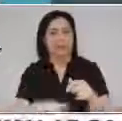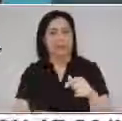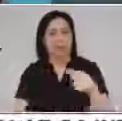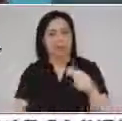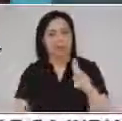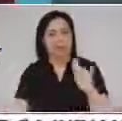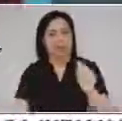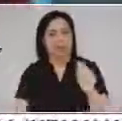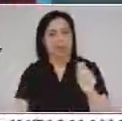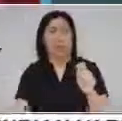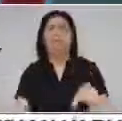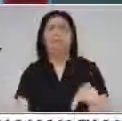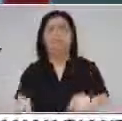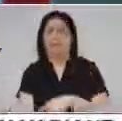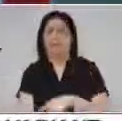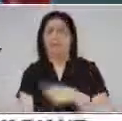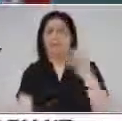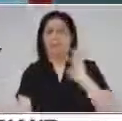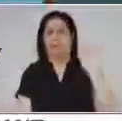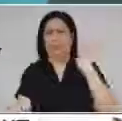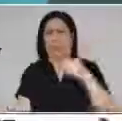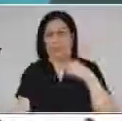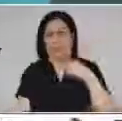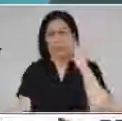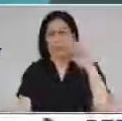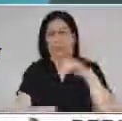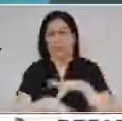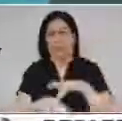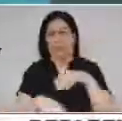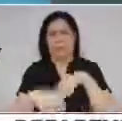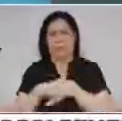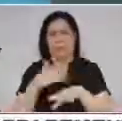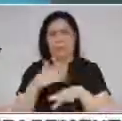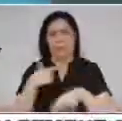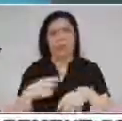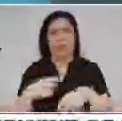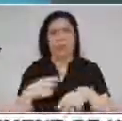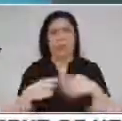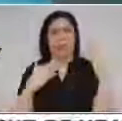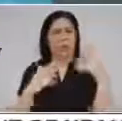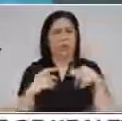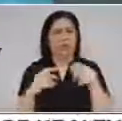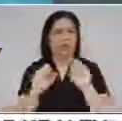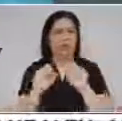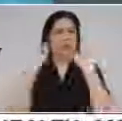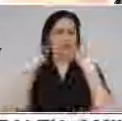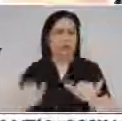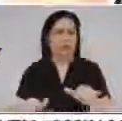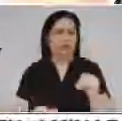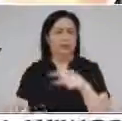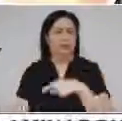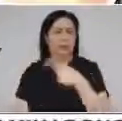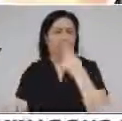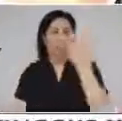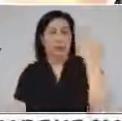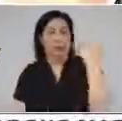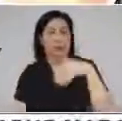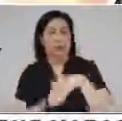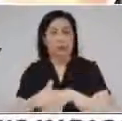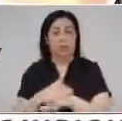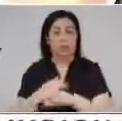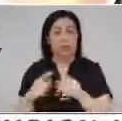sa swabbing, para masigurado namin na hindi kami nahawa. Right. So yun ang pinakamagandang gawin ng mga nagpunta dyan.